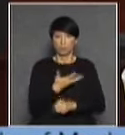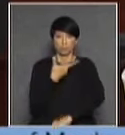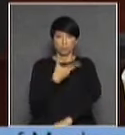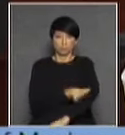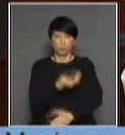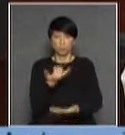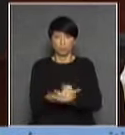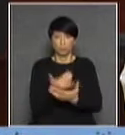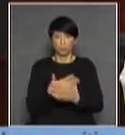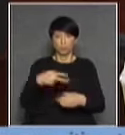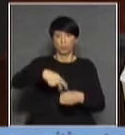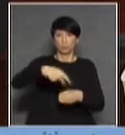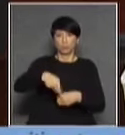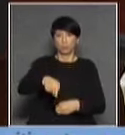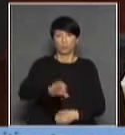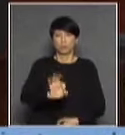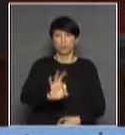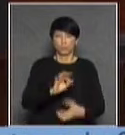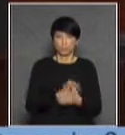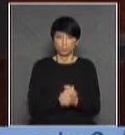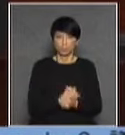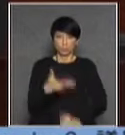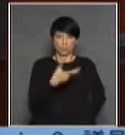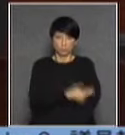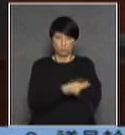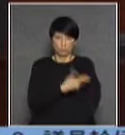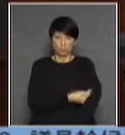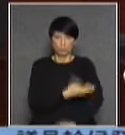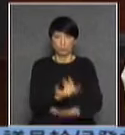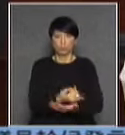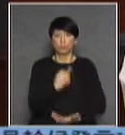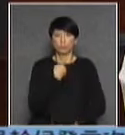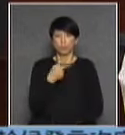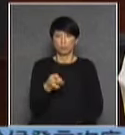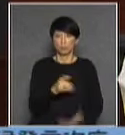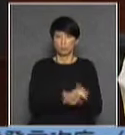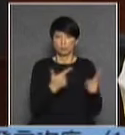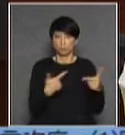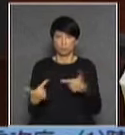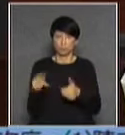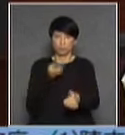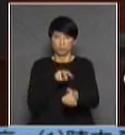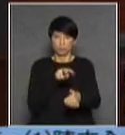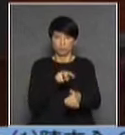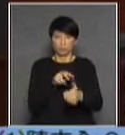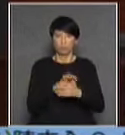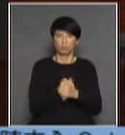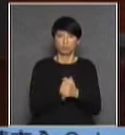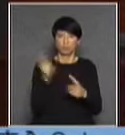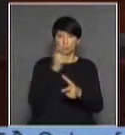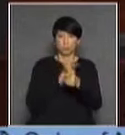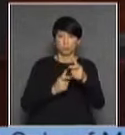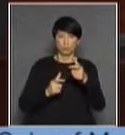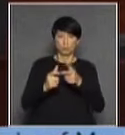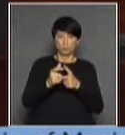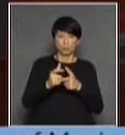能因為冇人養，冇人養咧就要毀滅，因為咧即係你繼續照顧佢咧，就構成一個好大嘅行政